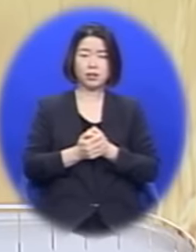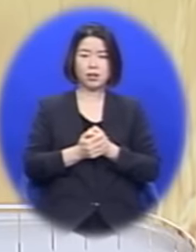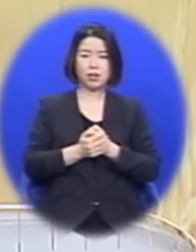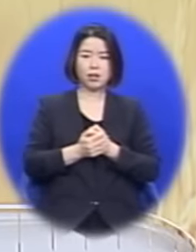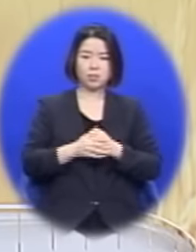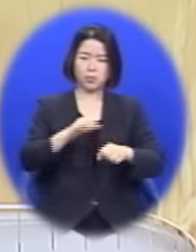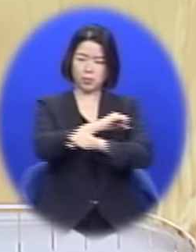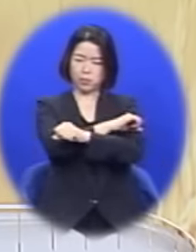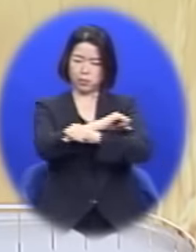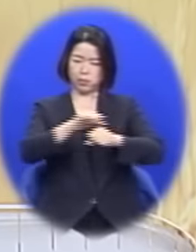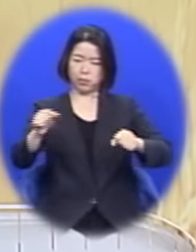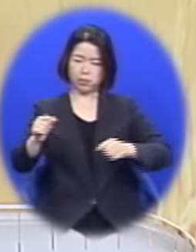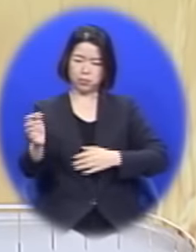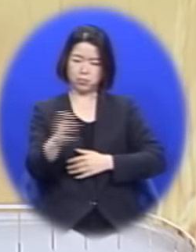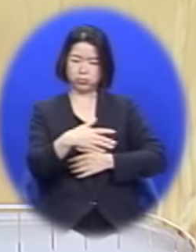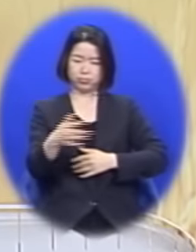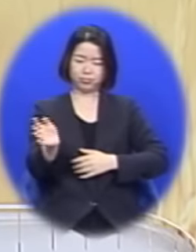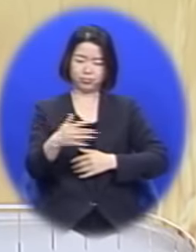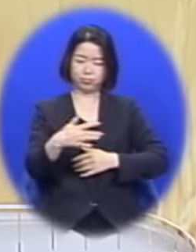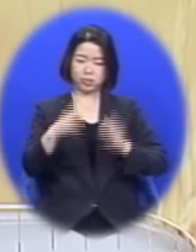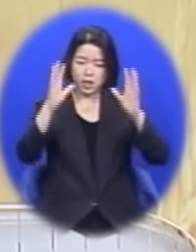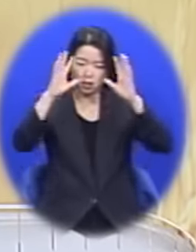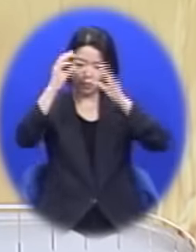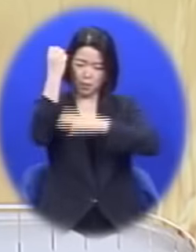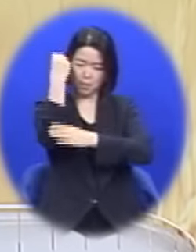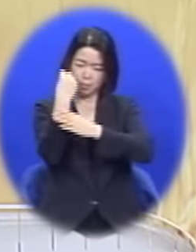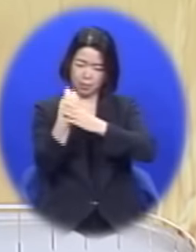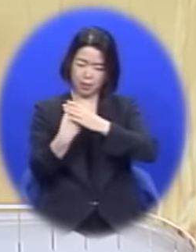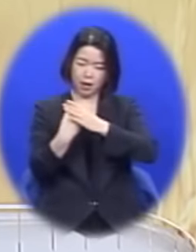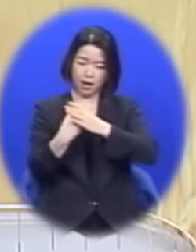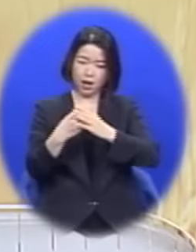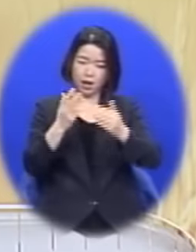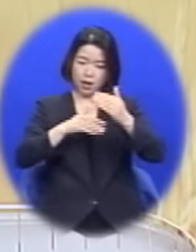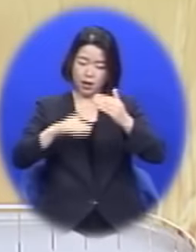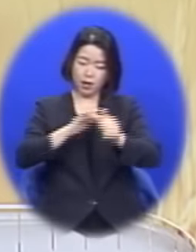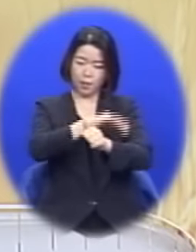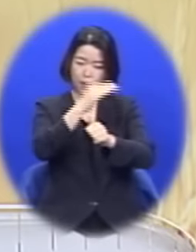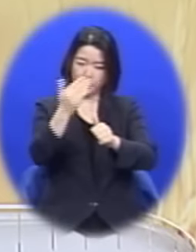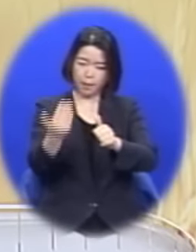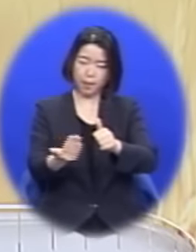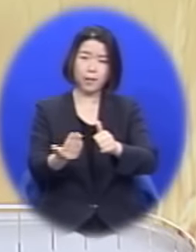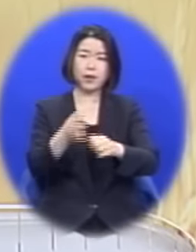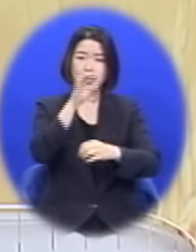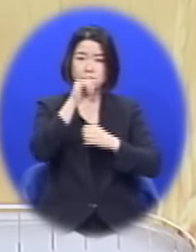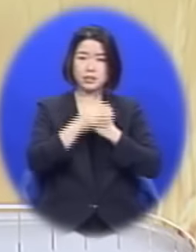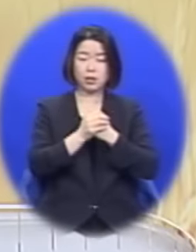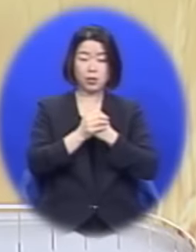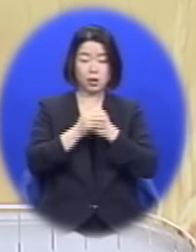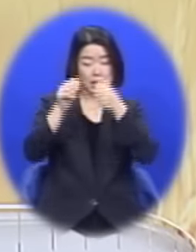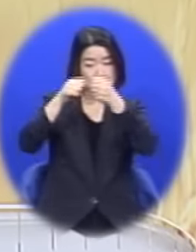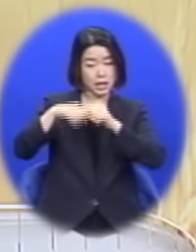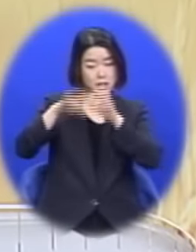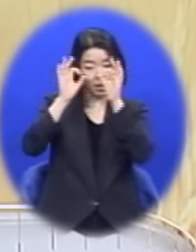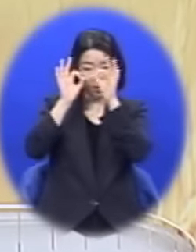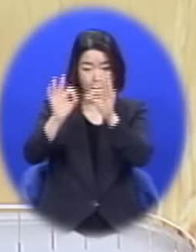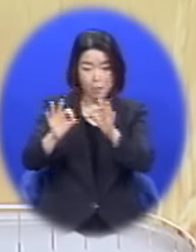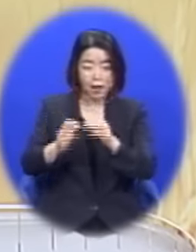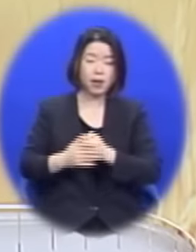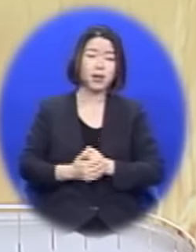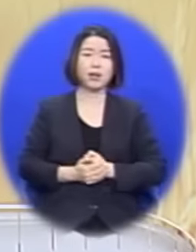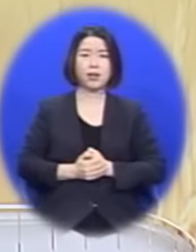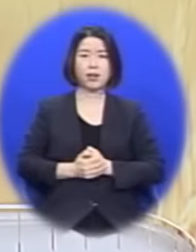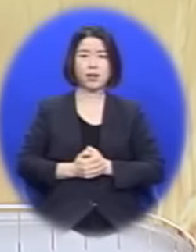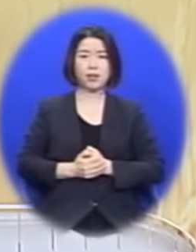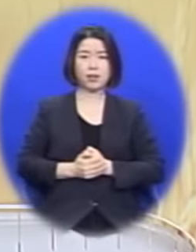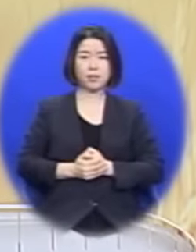황량한 공동묘지 사진입니다. 이건 무슨 사진이냐고. 자세히 보라고.